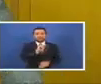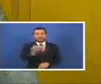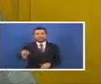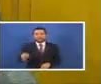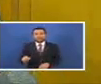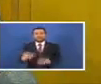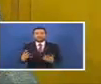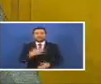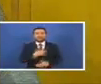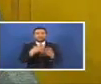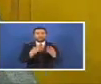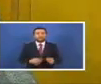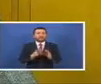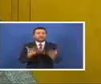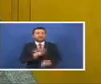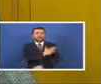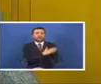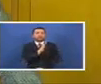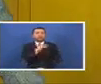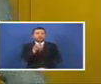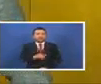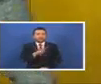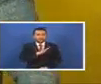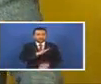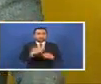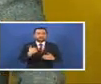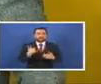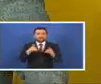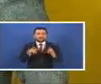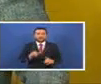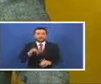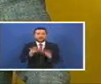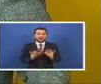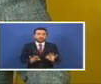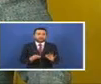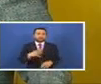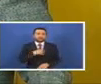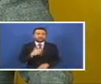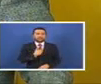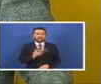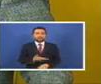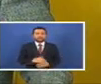milletvekillerinin sahip olduğu ne dokunulmazlık hakkı varsa biz ona halihazırda sahibiz.